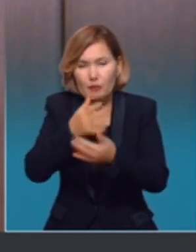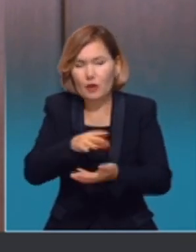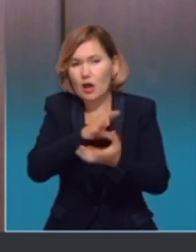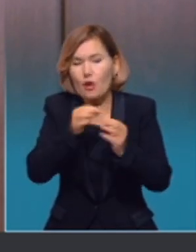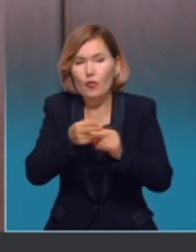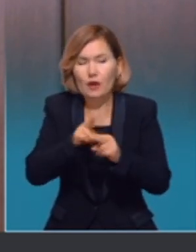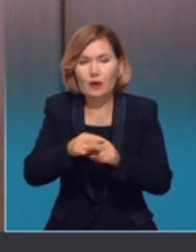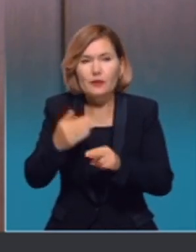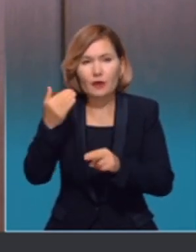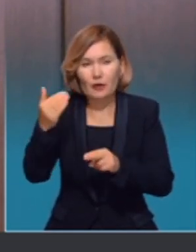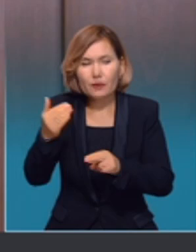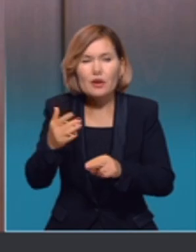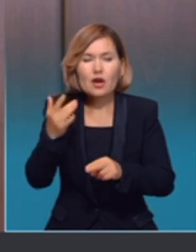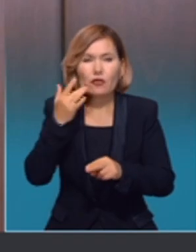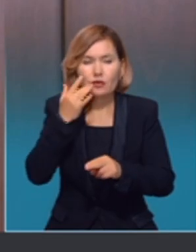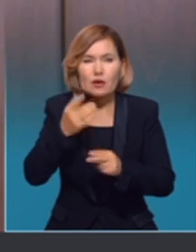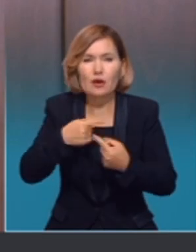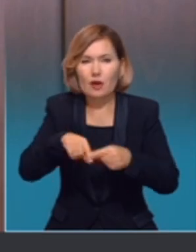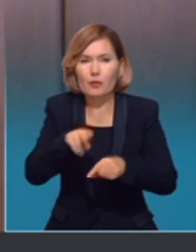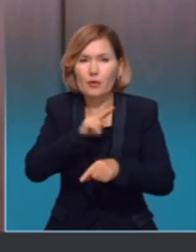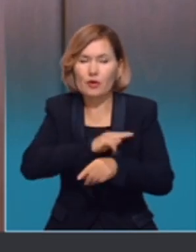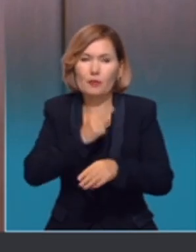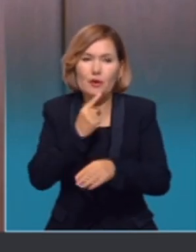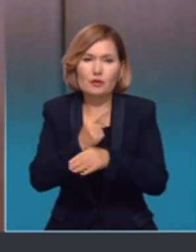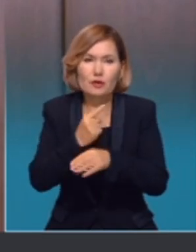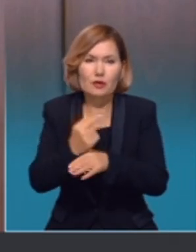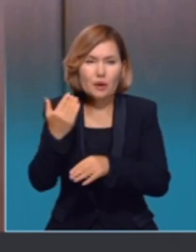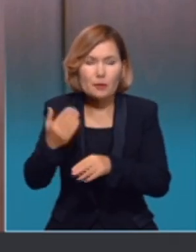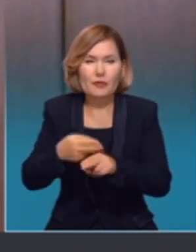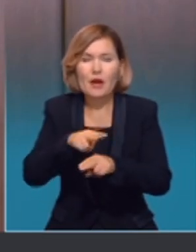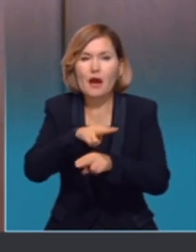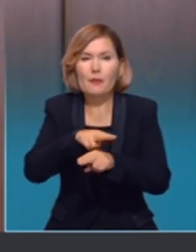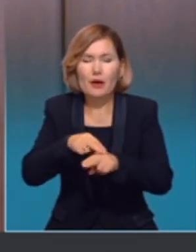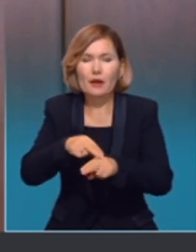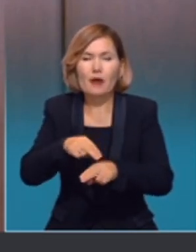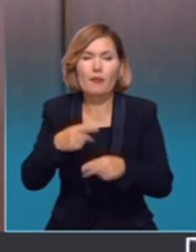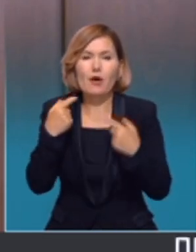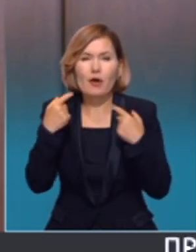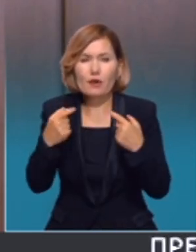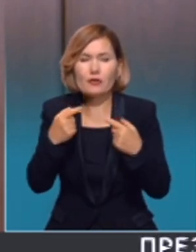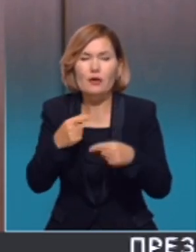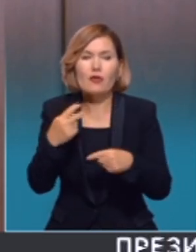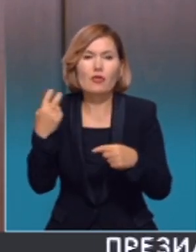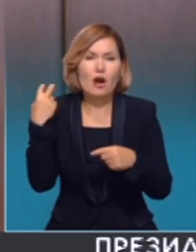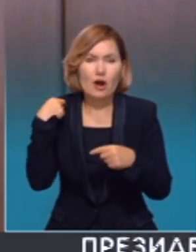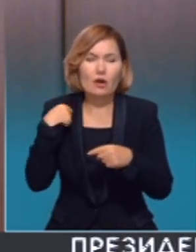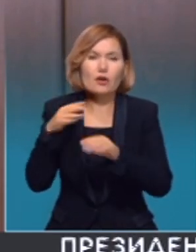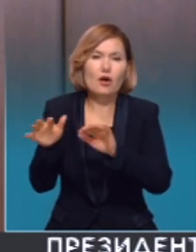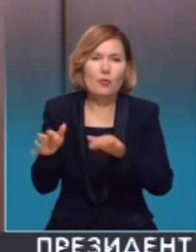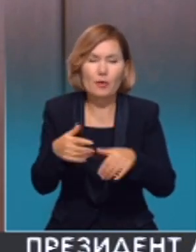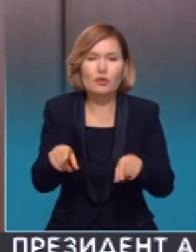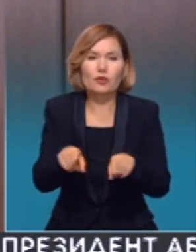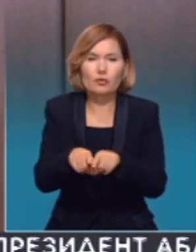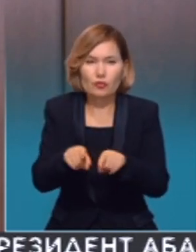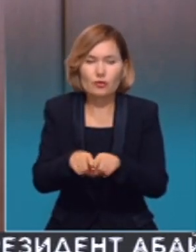және квазимемлекеттік мекемелерде жұмыс істеуге тыйым салынады. Полиция генерал-майоры атағынан айыру туралы ұсыныс дайындалды.